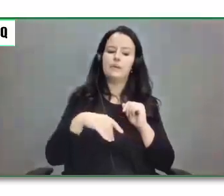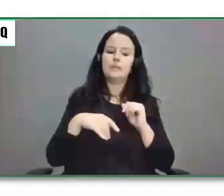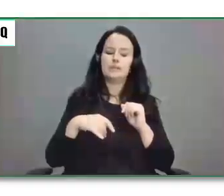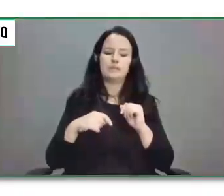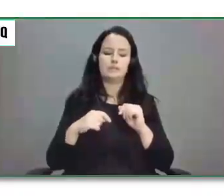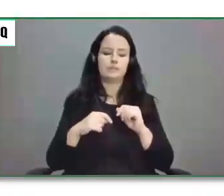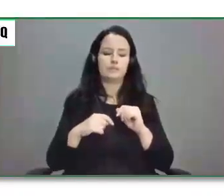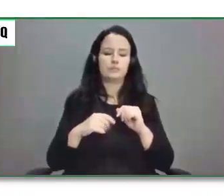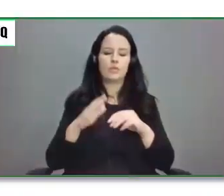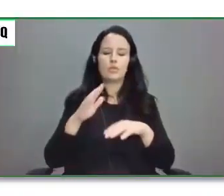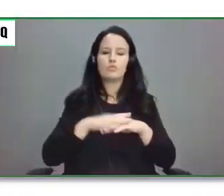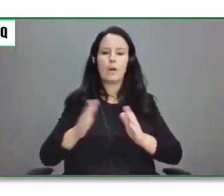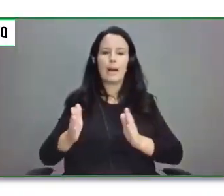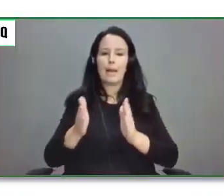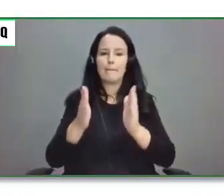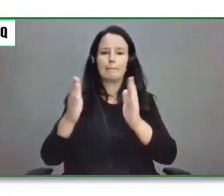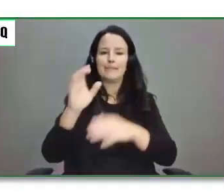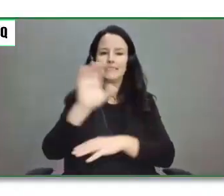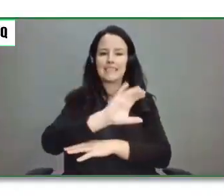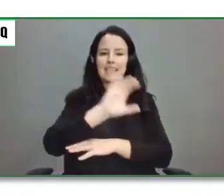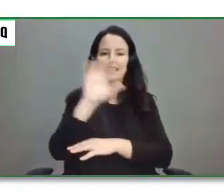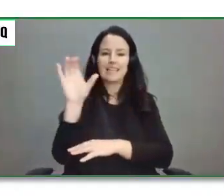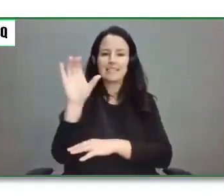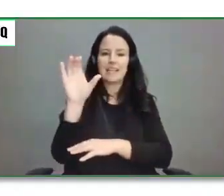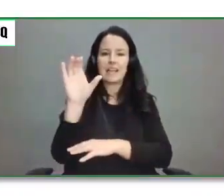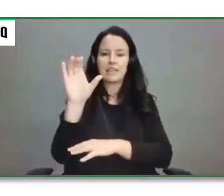sur la piste canadienne du mont Everest.